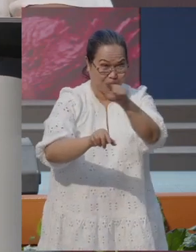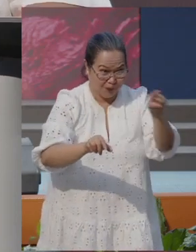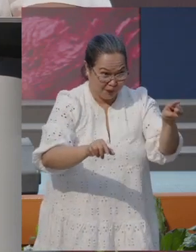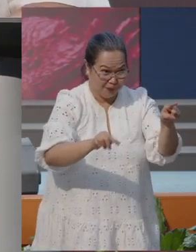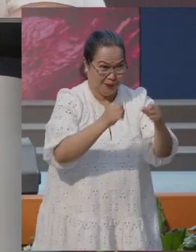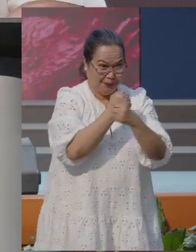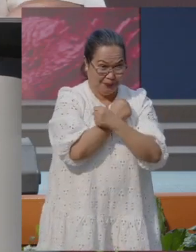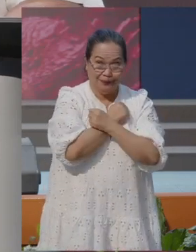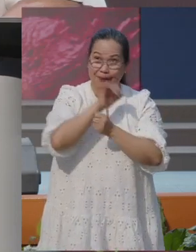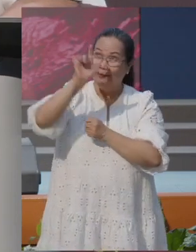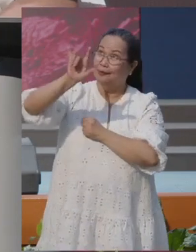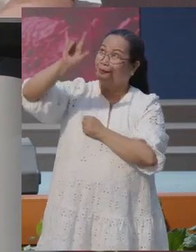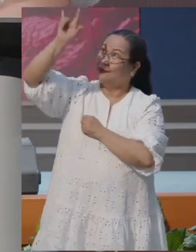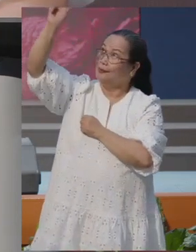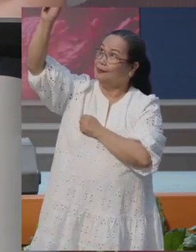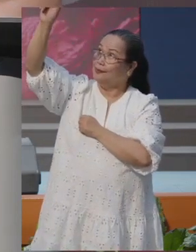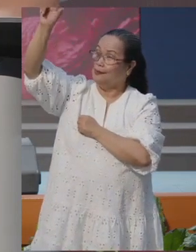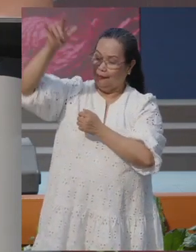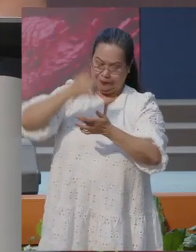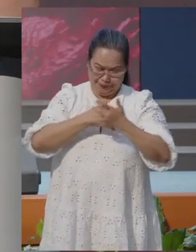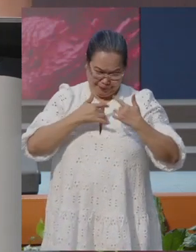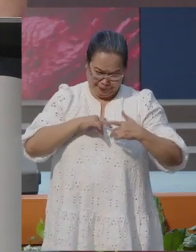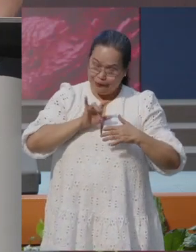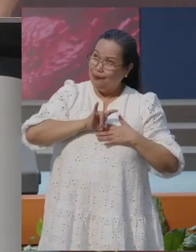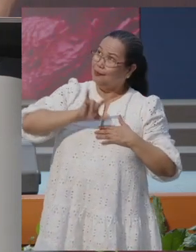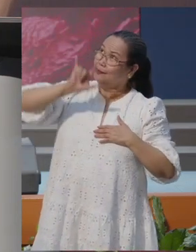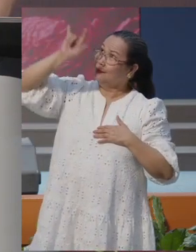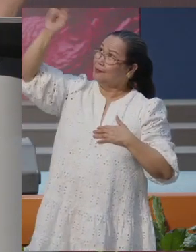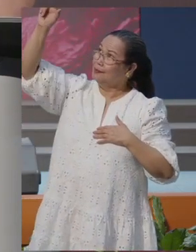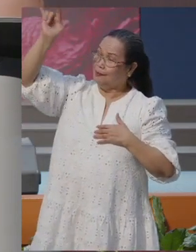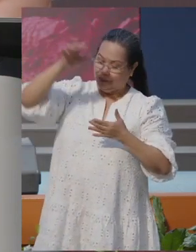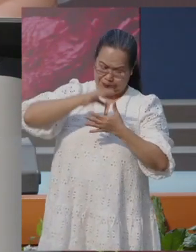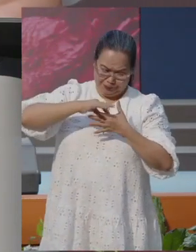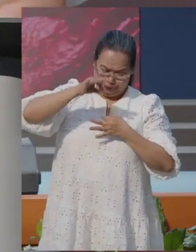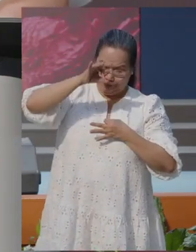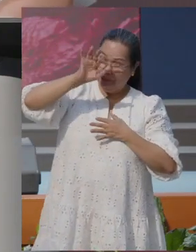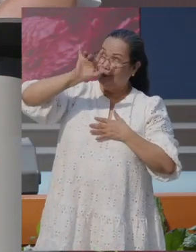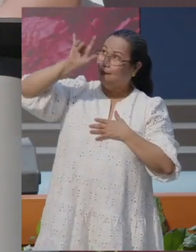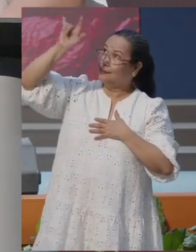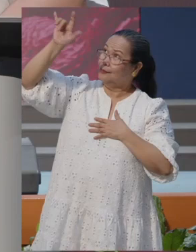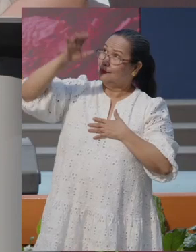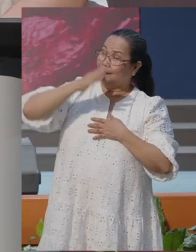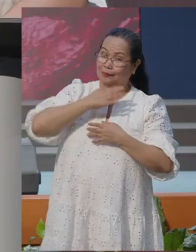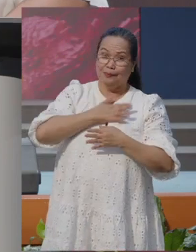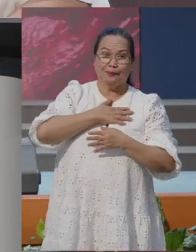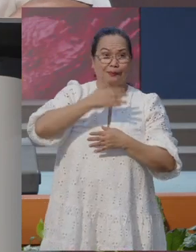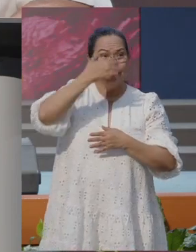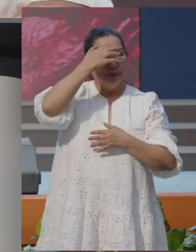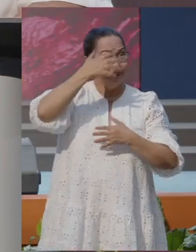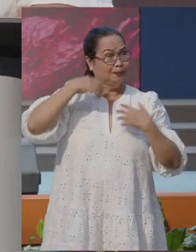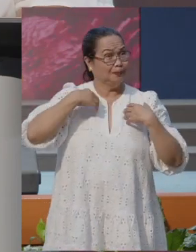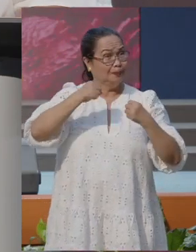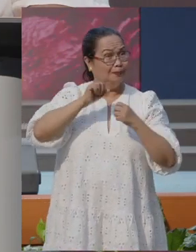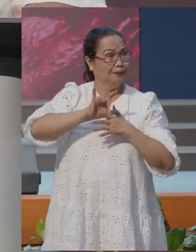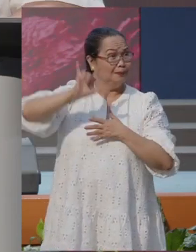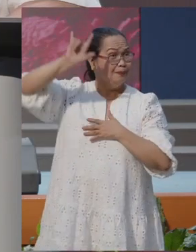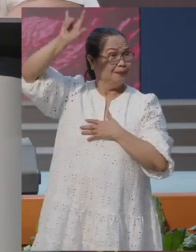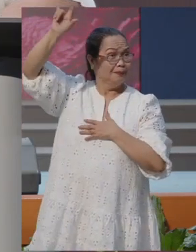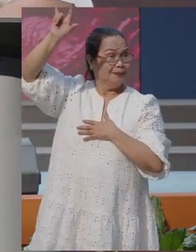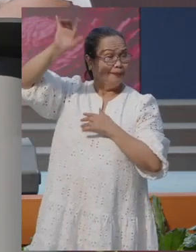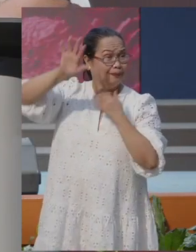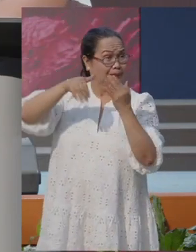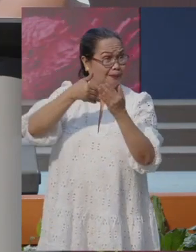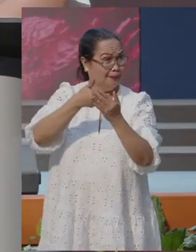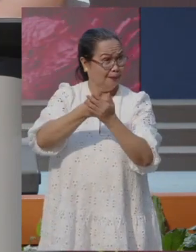the Lord your God with all your heart, with all your soul, and with all your might." Yun din ang inulit ng Panginoon